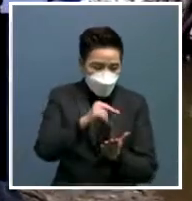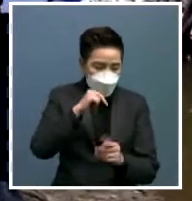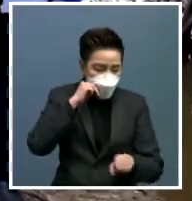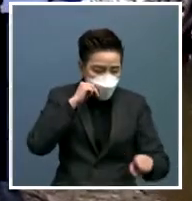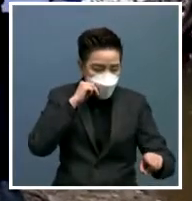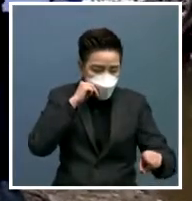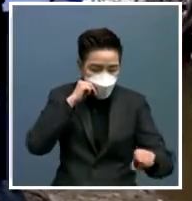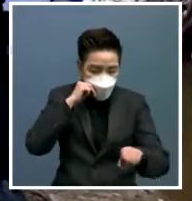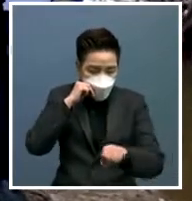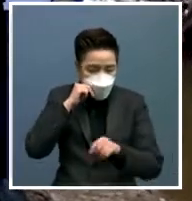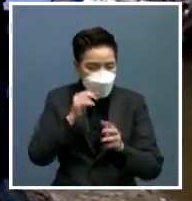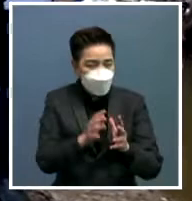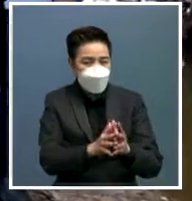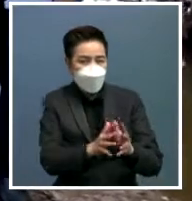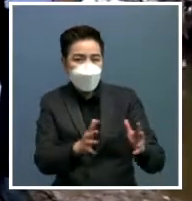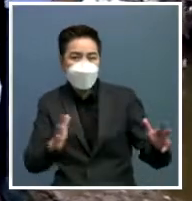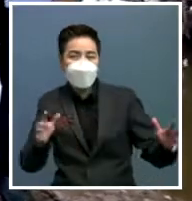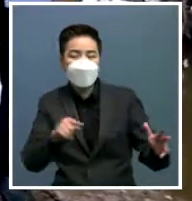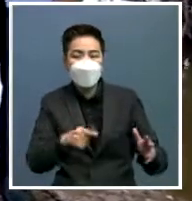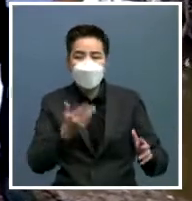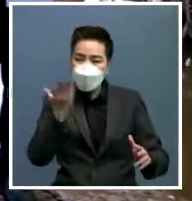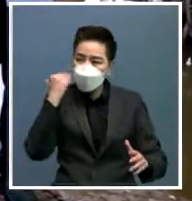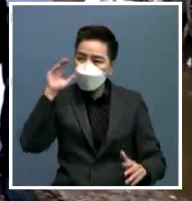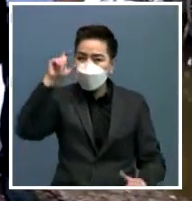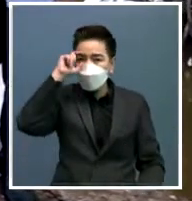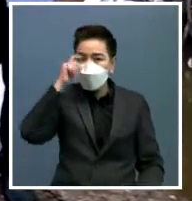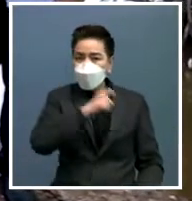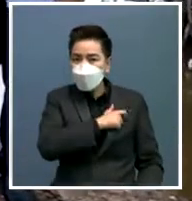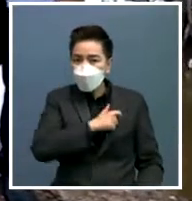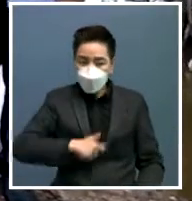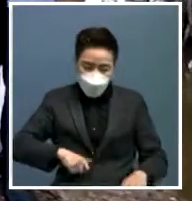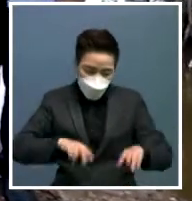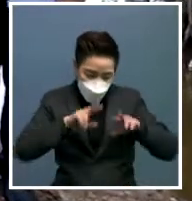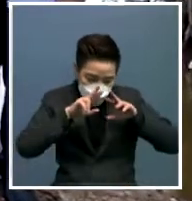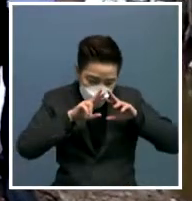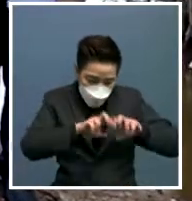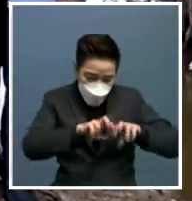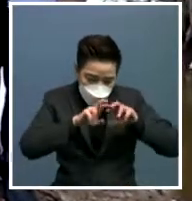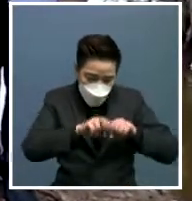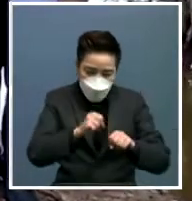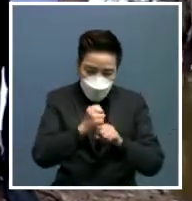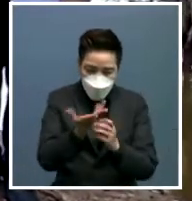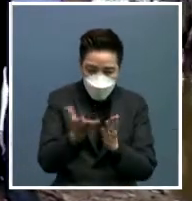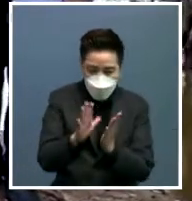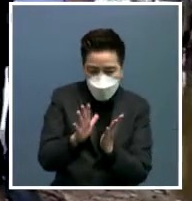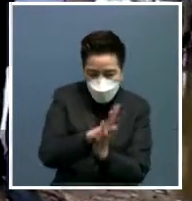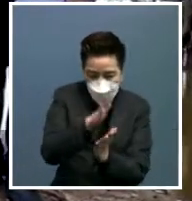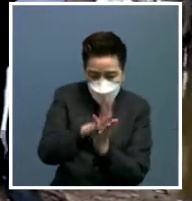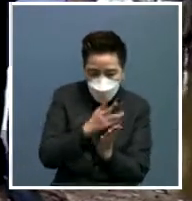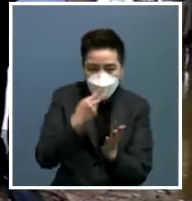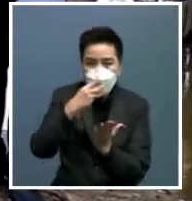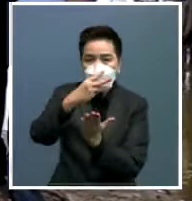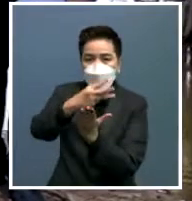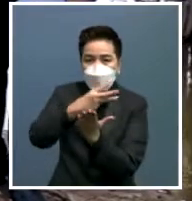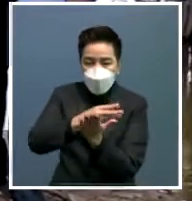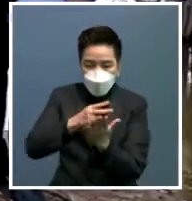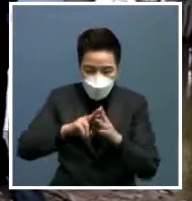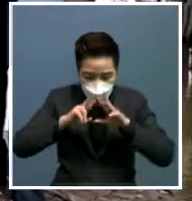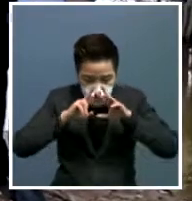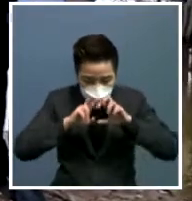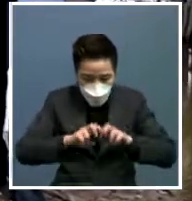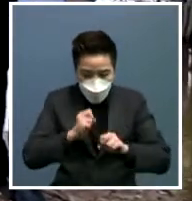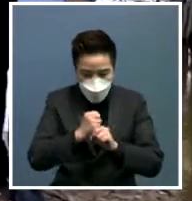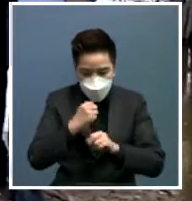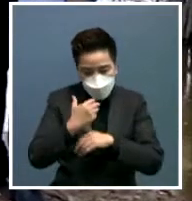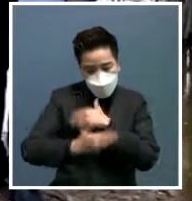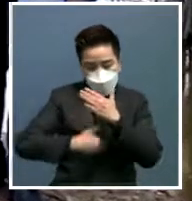ากโดยได้ทรงค้นคว้าด้วยพระองค์เองทั้งเอกสารและรายงานทางวิชาการที่เกี่ยวข้องกับการพัฒน